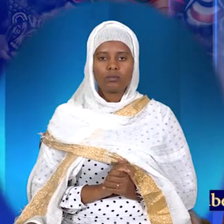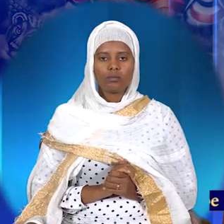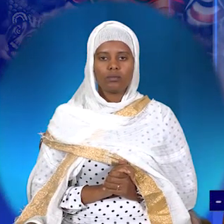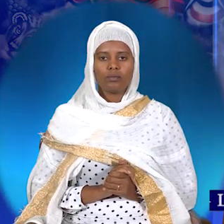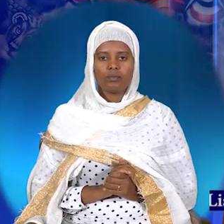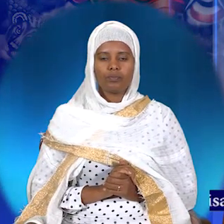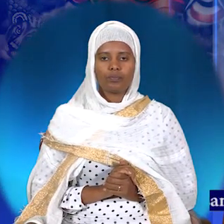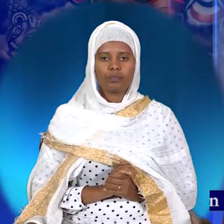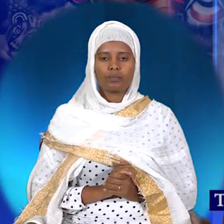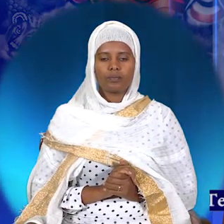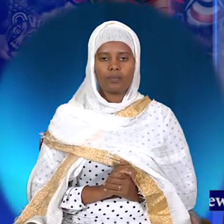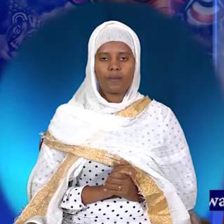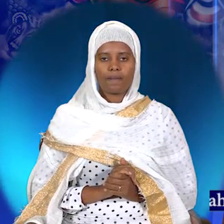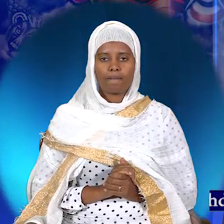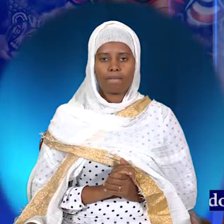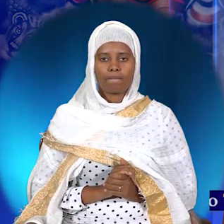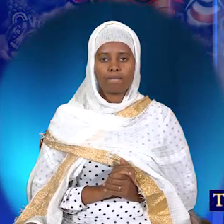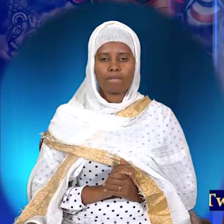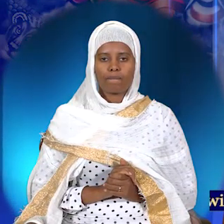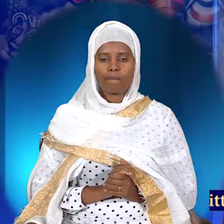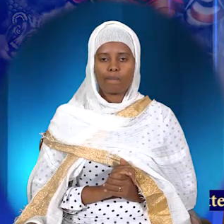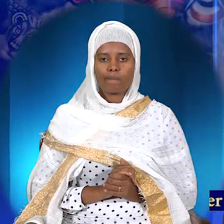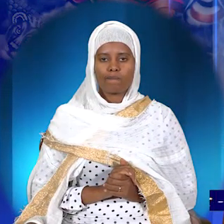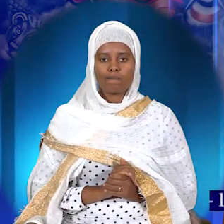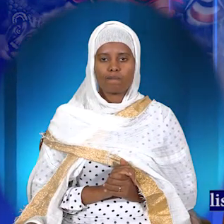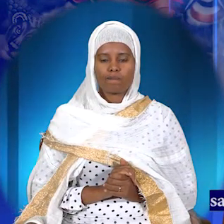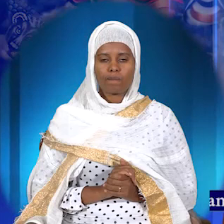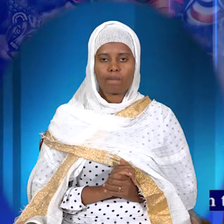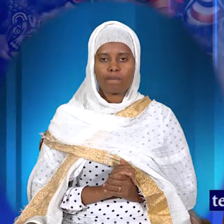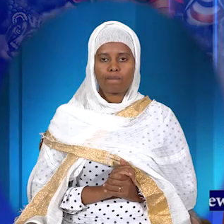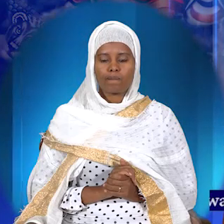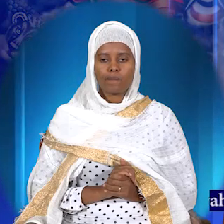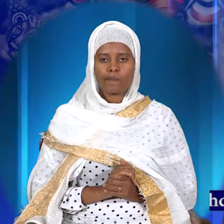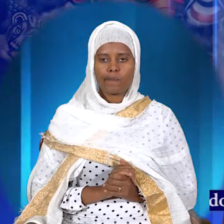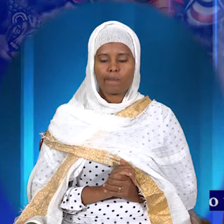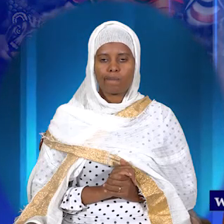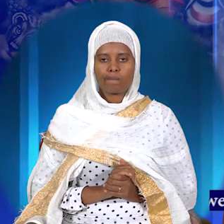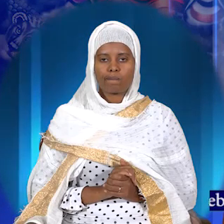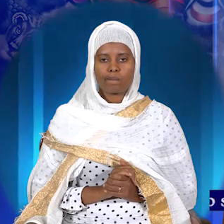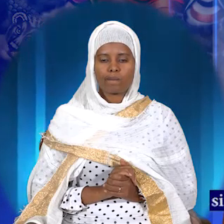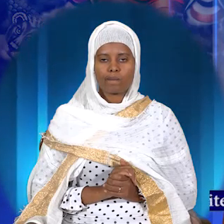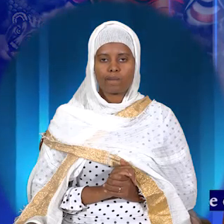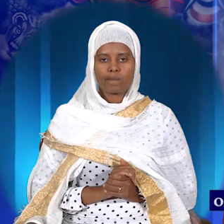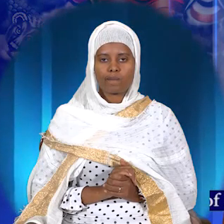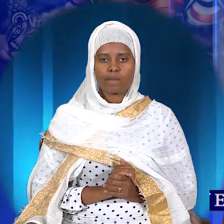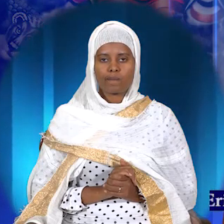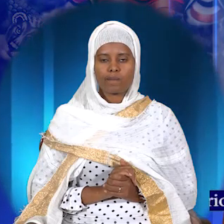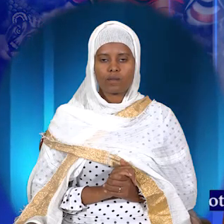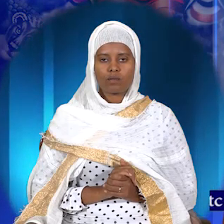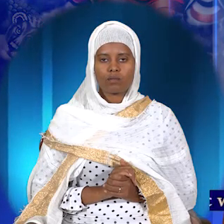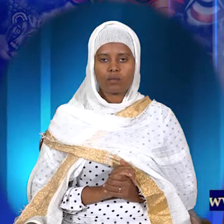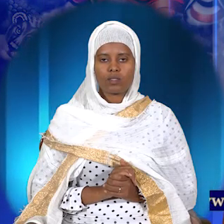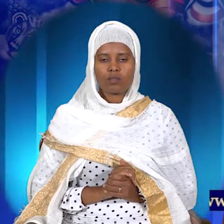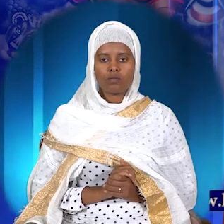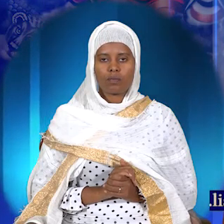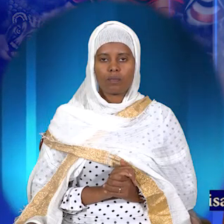ኣበው ቅዱስ ዲዮናስዮስ ኣብ 10 ኣብ ፍቕደ 12 ሃይማኖተ ኣበው ልደተ ወል ወፃኣተ መንፈስ ቅዱስ